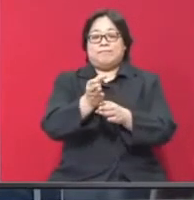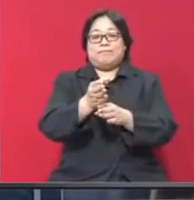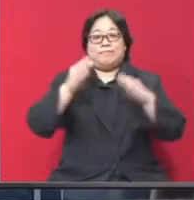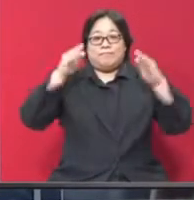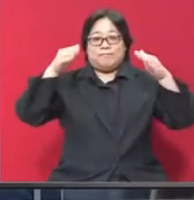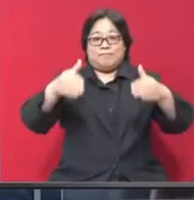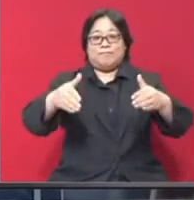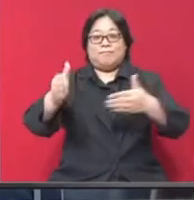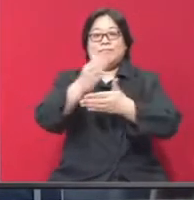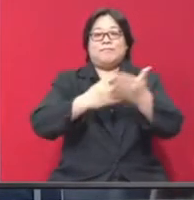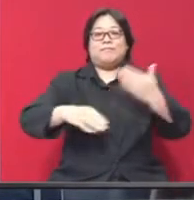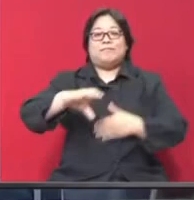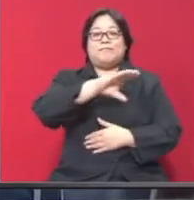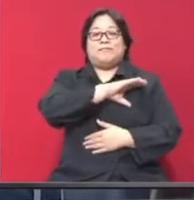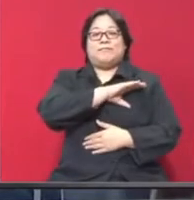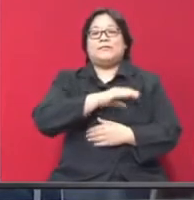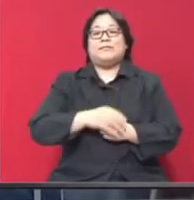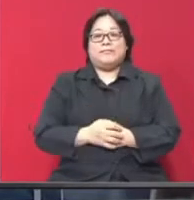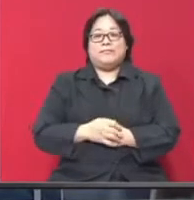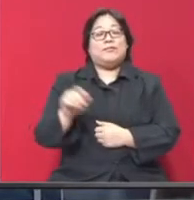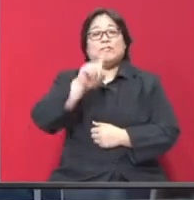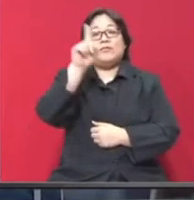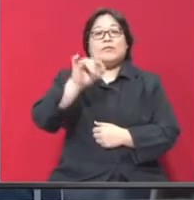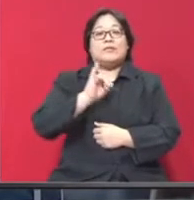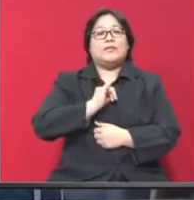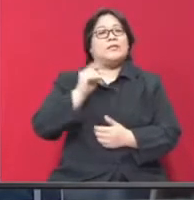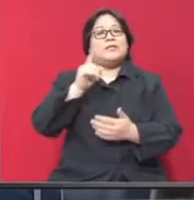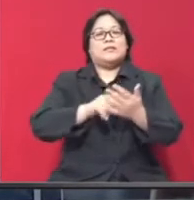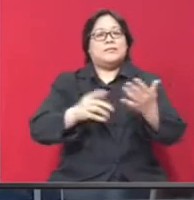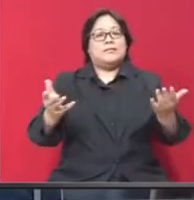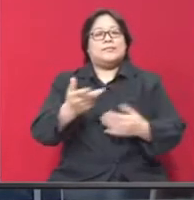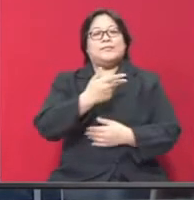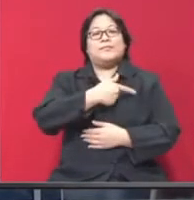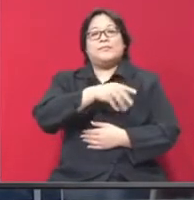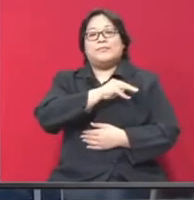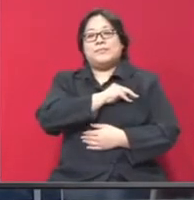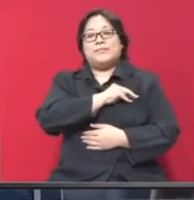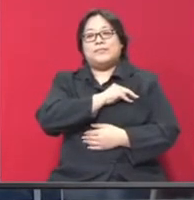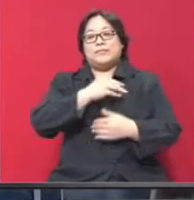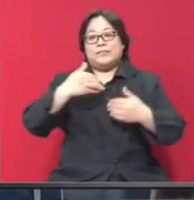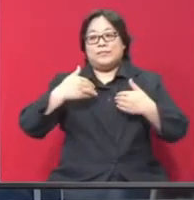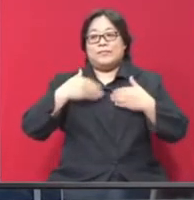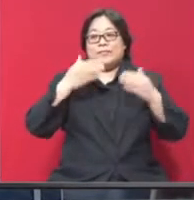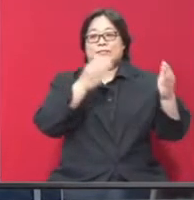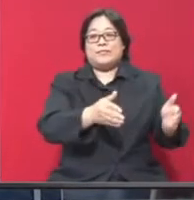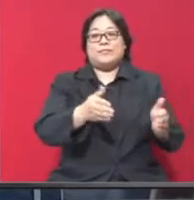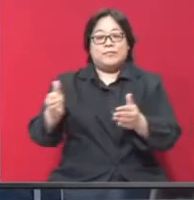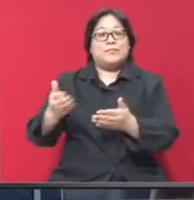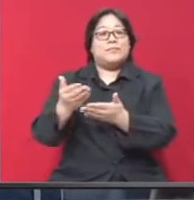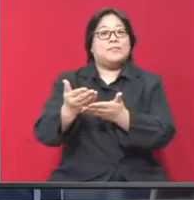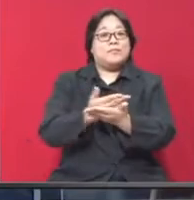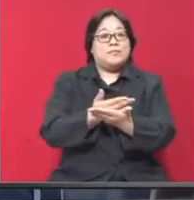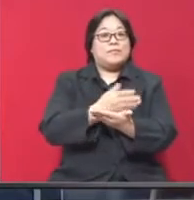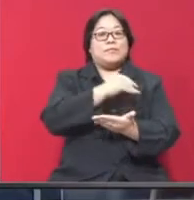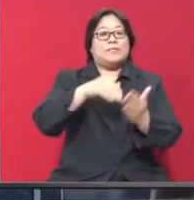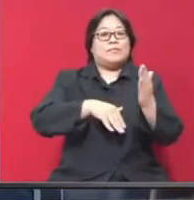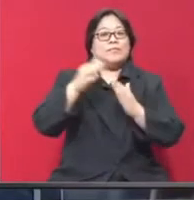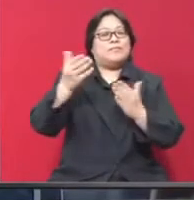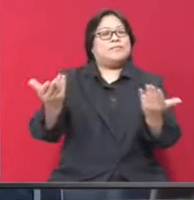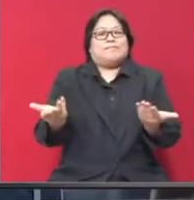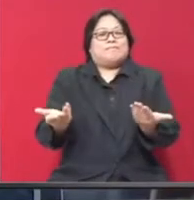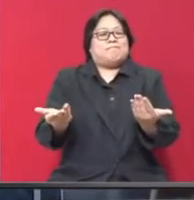yang diambil beralih ke Happy dialek sendiri seorang saya apakah Kementerian mempunyai Iran jangan yang baru dan lebih